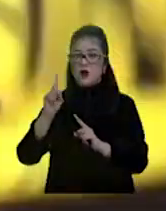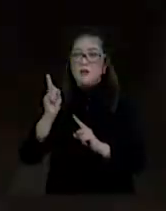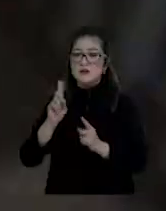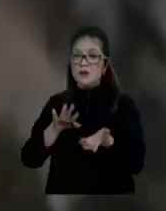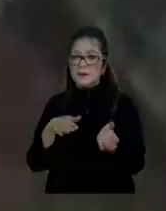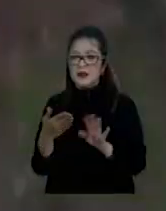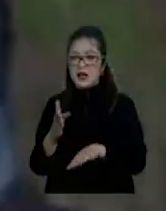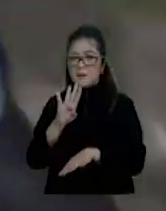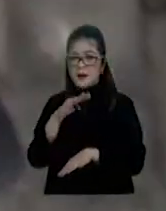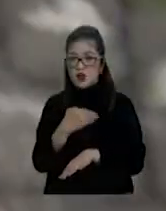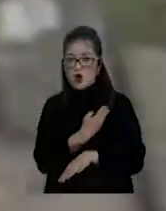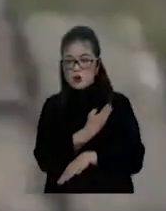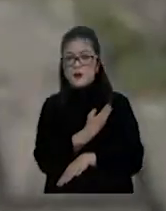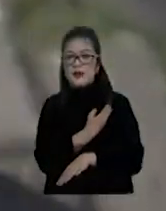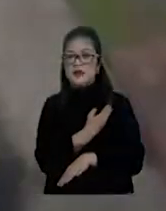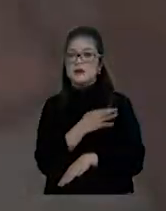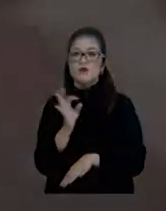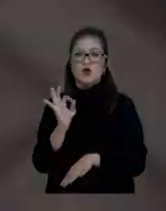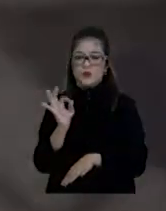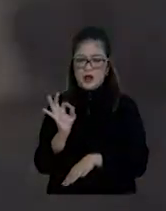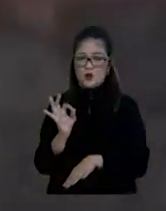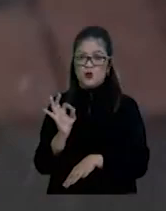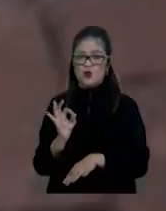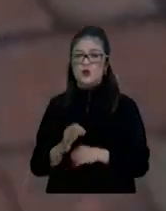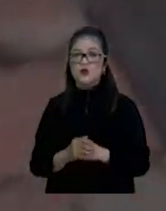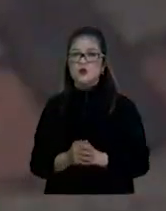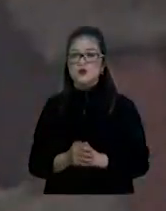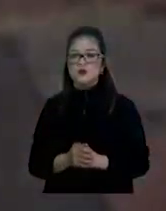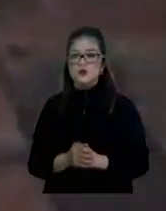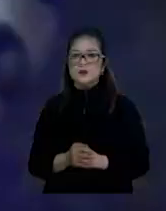korban satu keluarga ini. Tim Liputan iNews melaporkan.